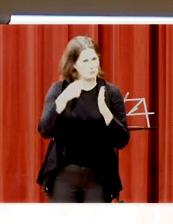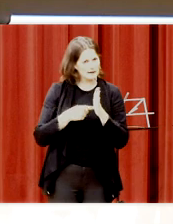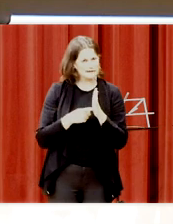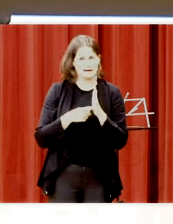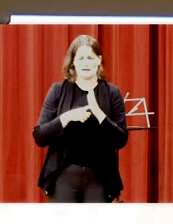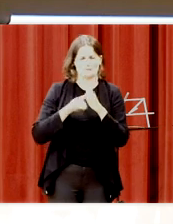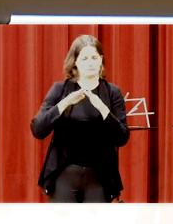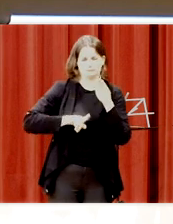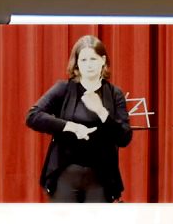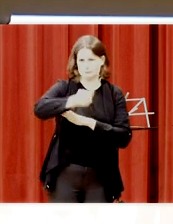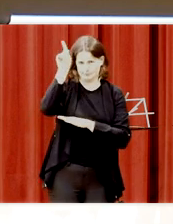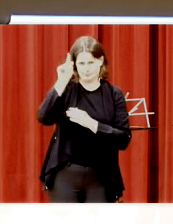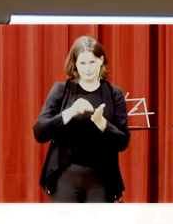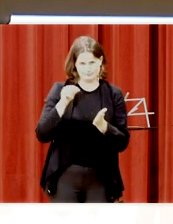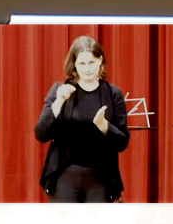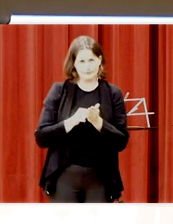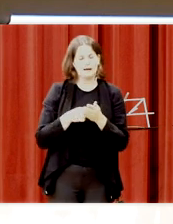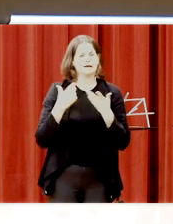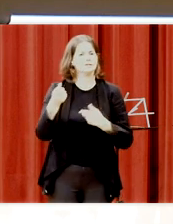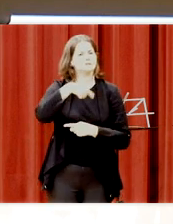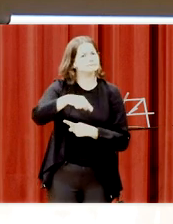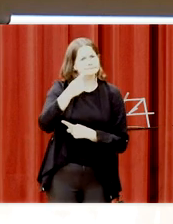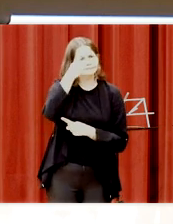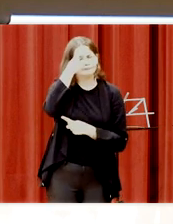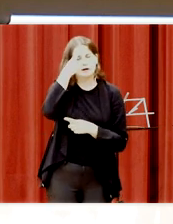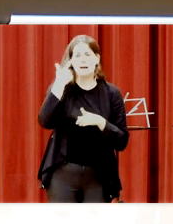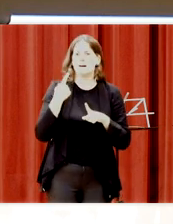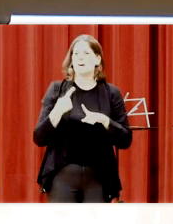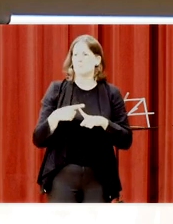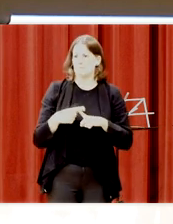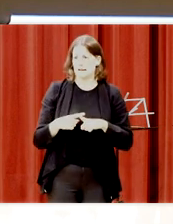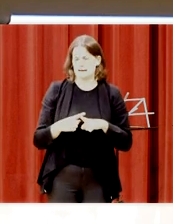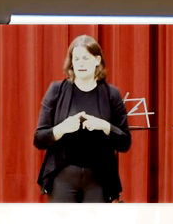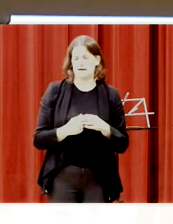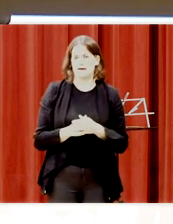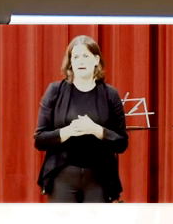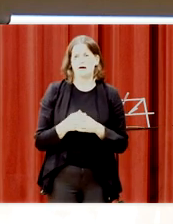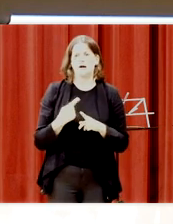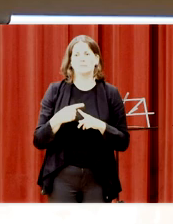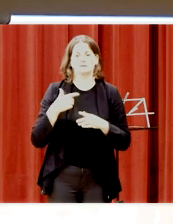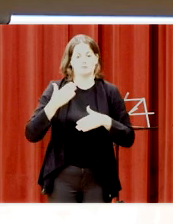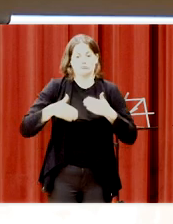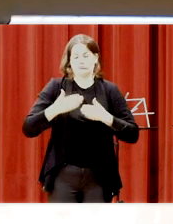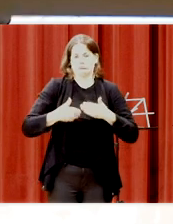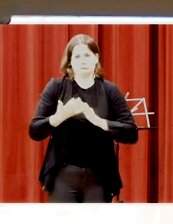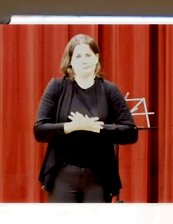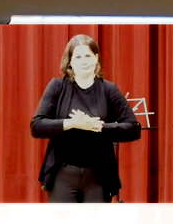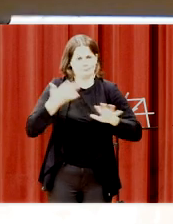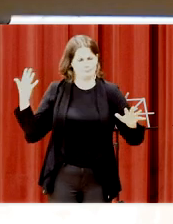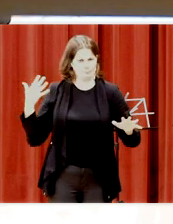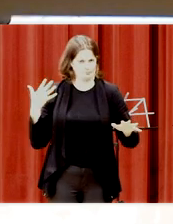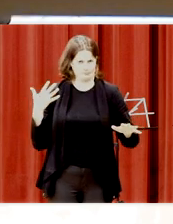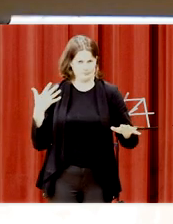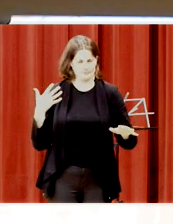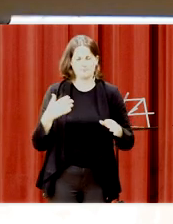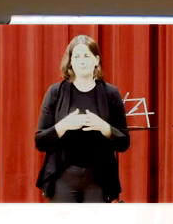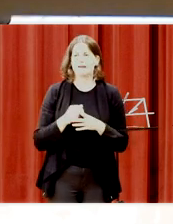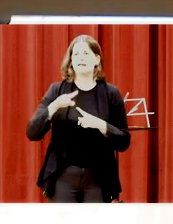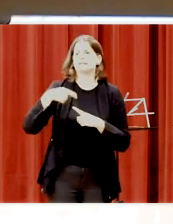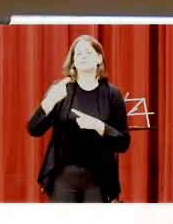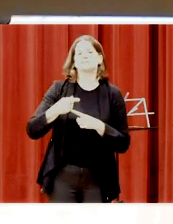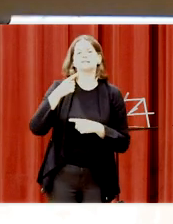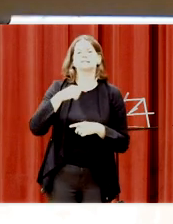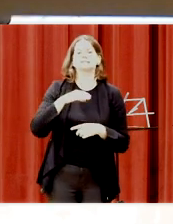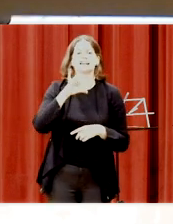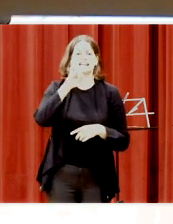de vertigen. Després surt Isaac Asimov. Isaac Asimov ens diu, no? és un escriptor molt famós que treu les lleis de la